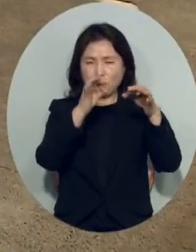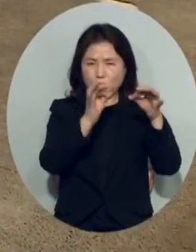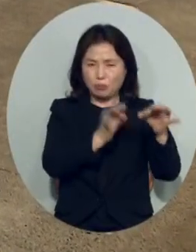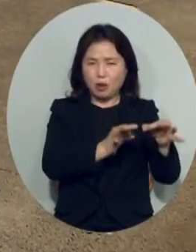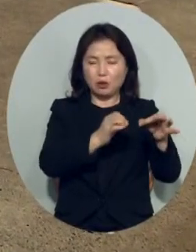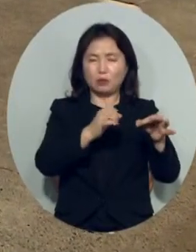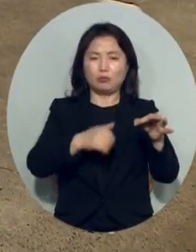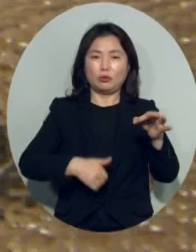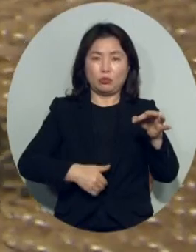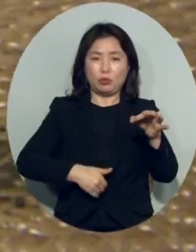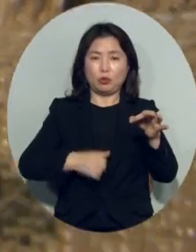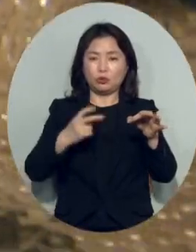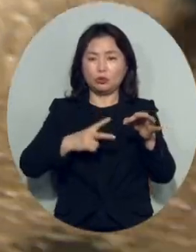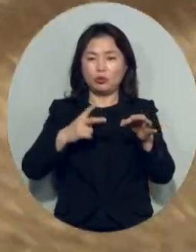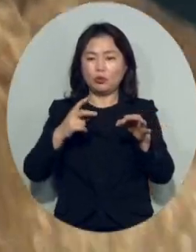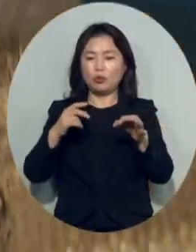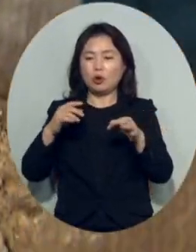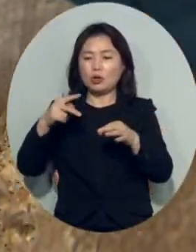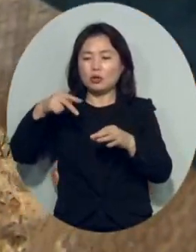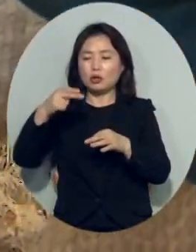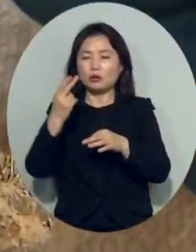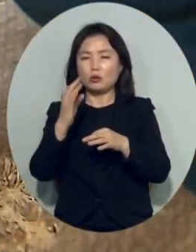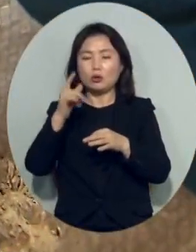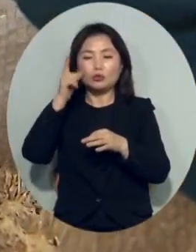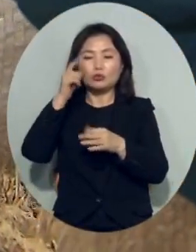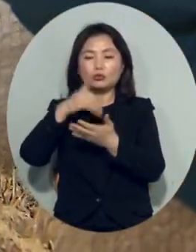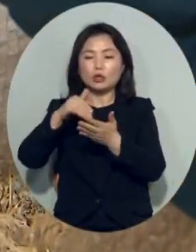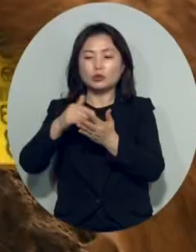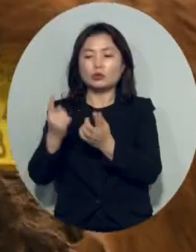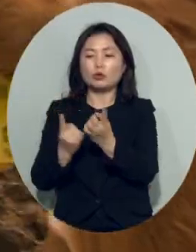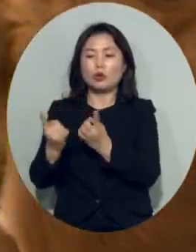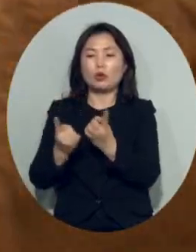대책과 함께 적정 사육 두수 조절을 위한